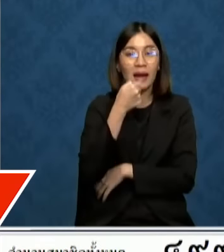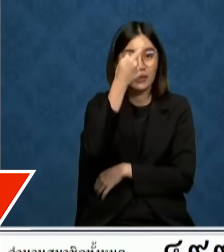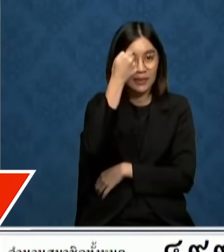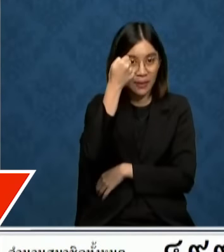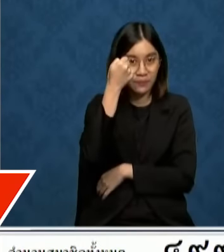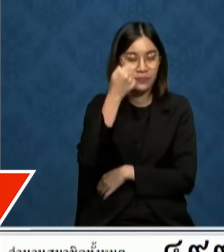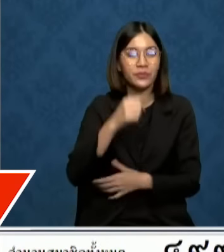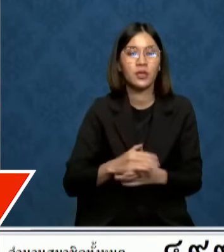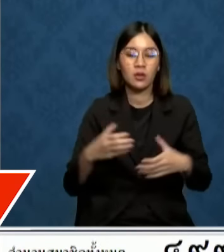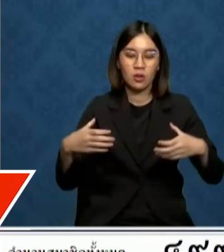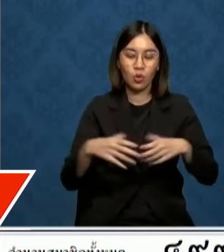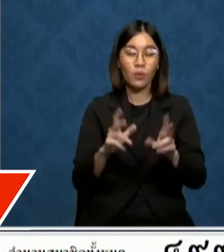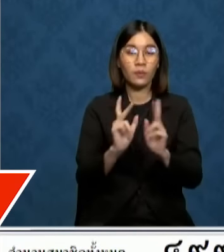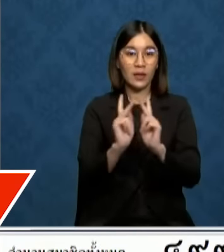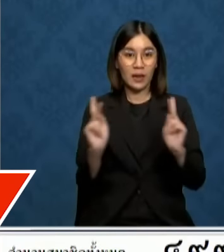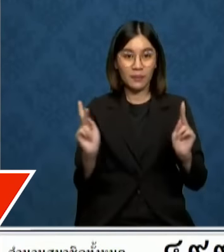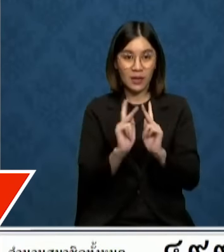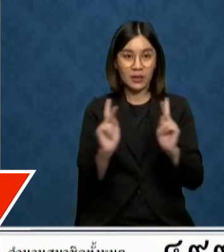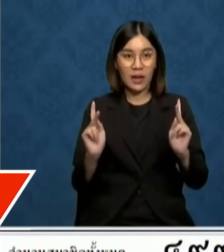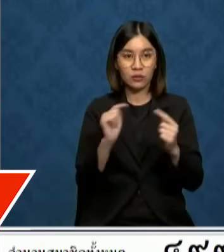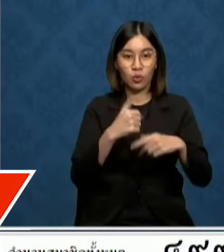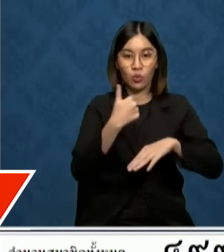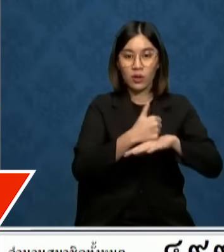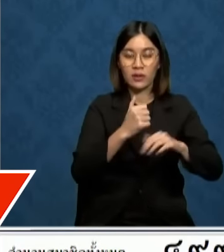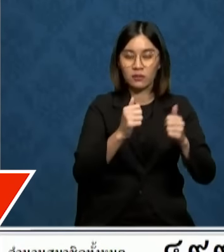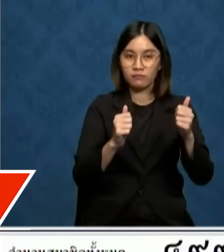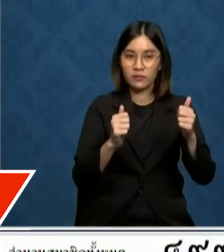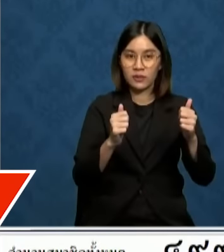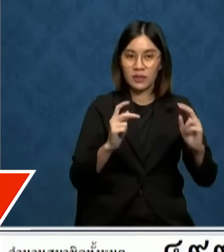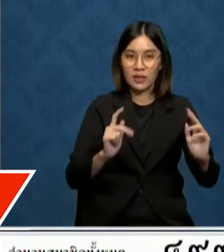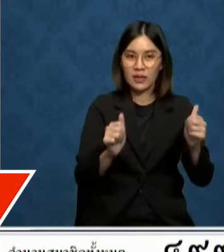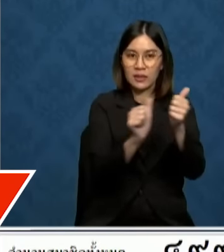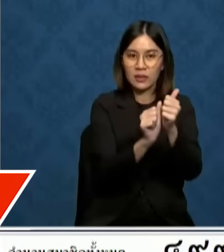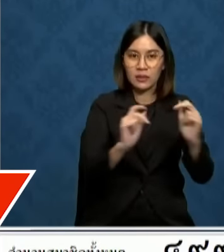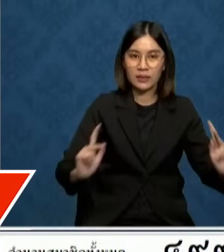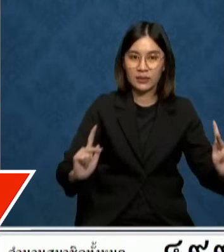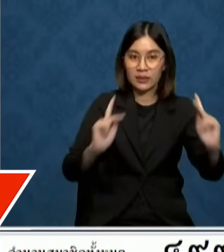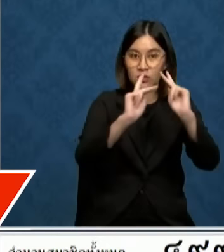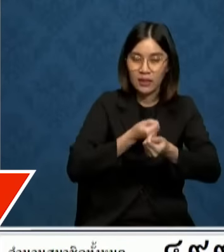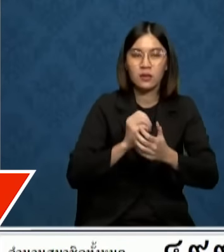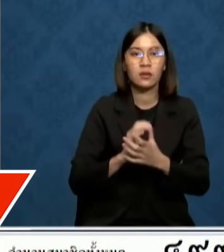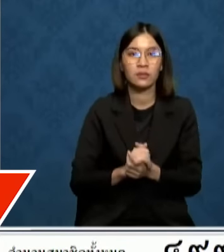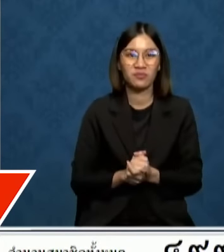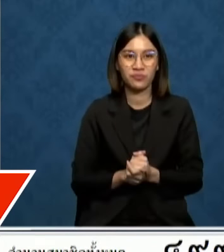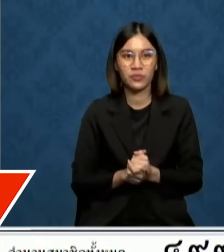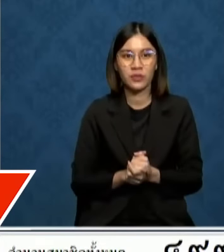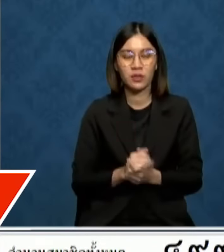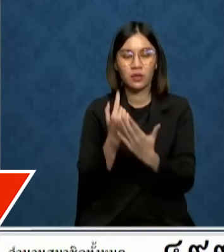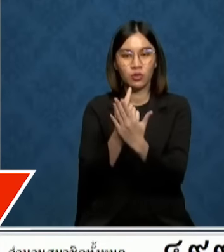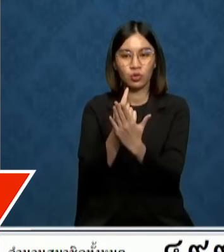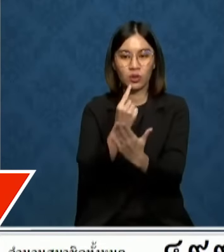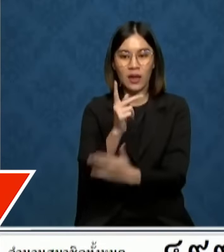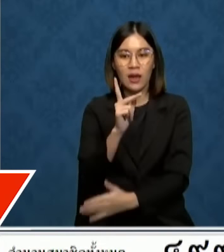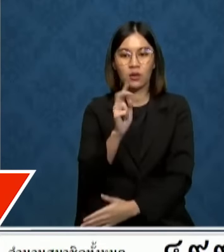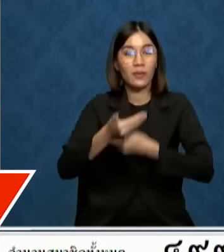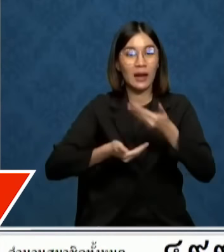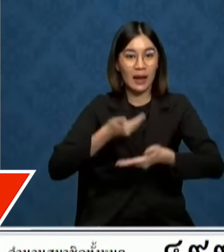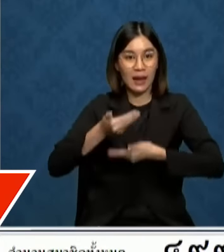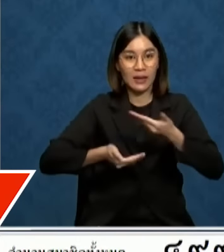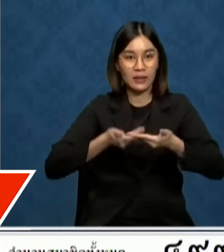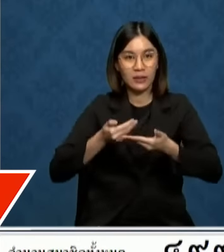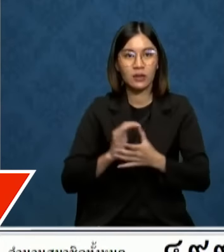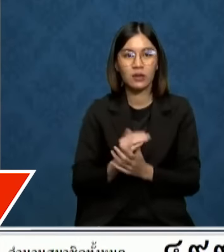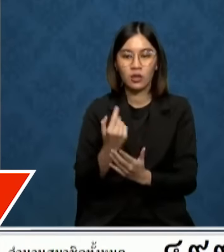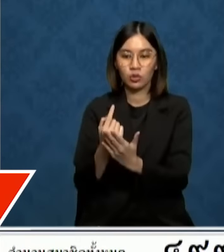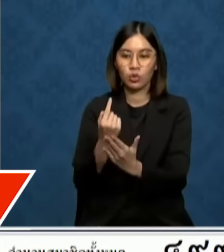ดำซึ่งคณะกรรมการตั้งแต่รัฐมนตรีช่วยว่าการกระทรวงเกษตรและสหกรณ์ผู้แทนกรมการค้าภายใน